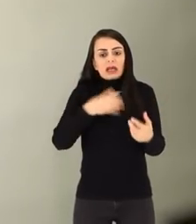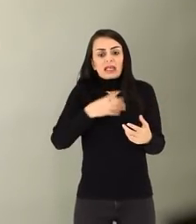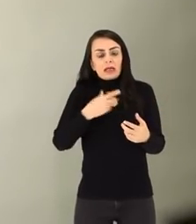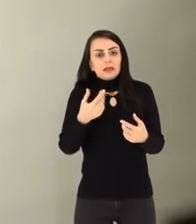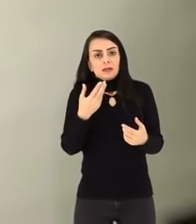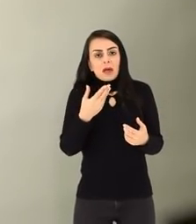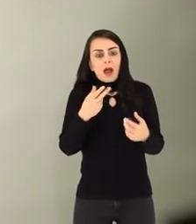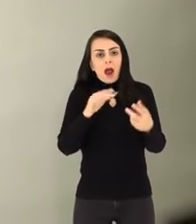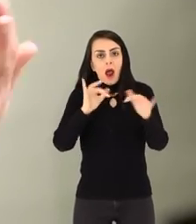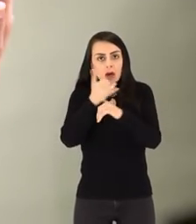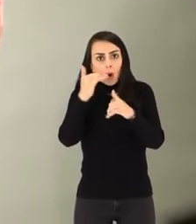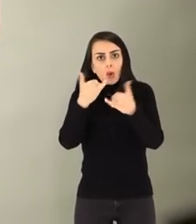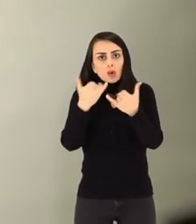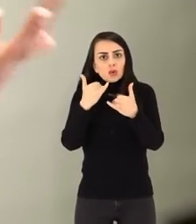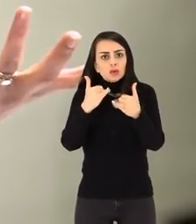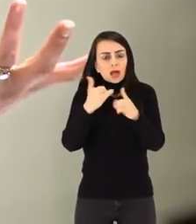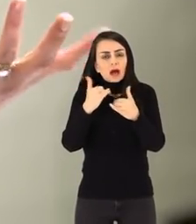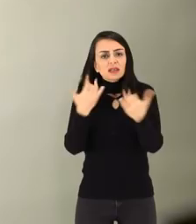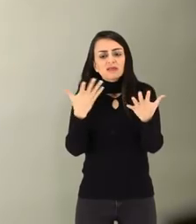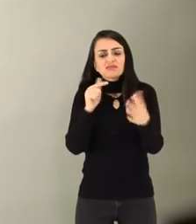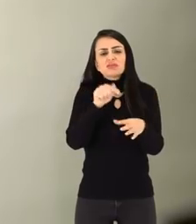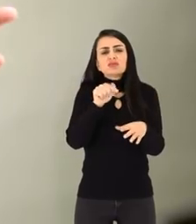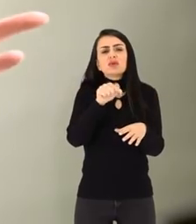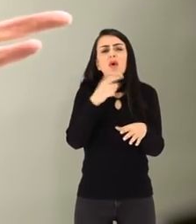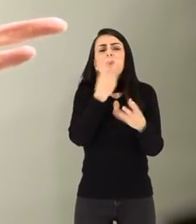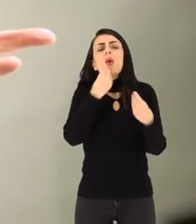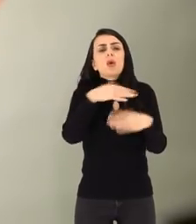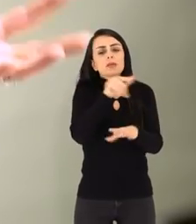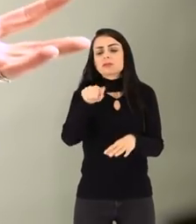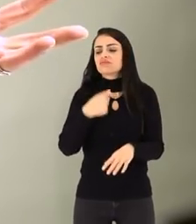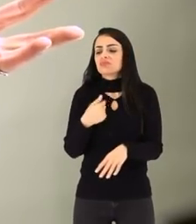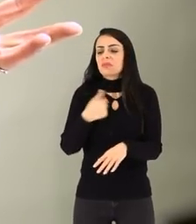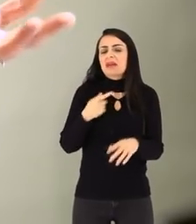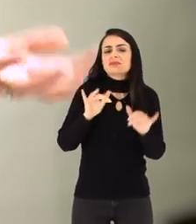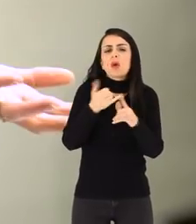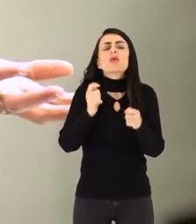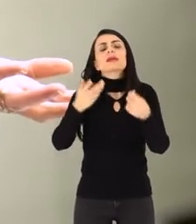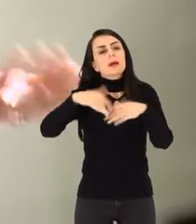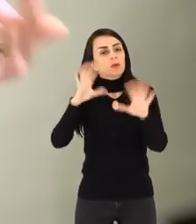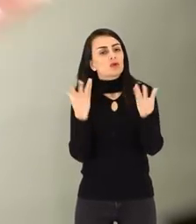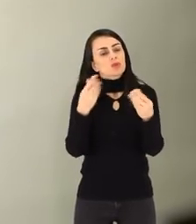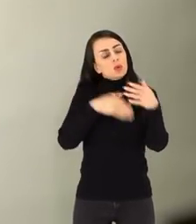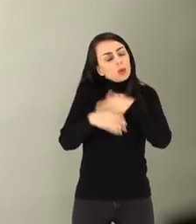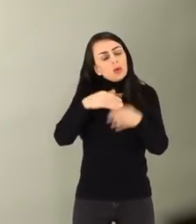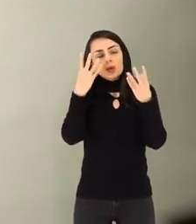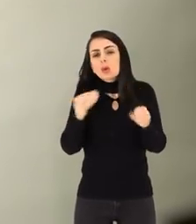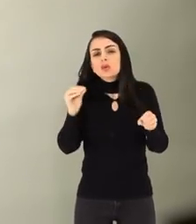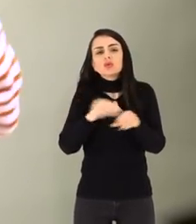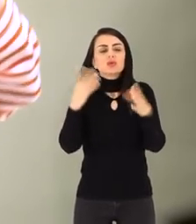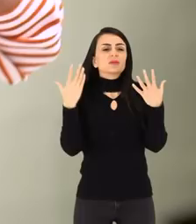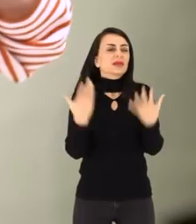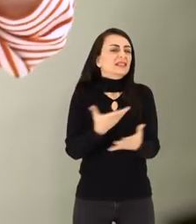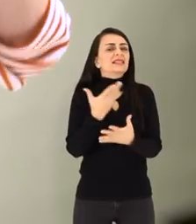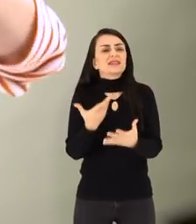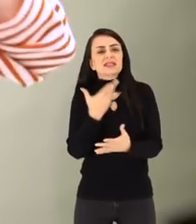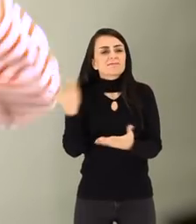kendime. Oyunu oynarken. Böyle değildi. Bu böyle olmadı şimdi. Oynayamıyorum ben galiba. Çok yorgunum çünkü. Çünkü setten geldim falan gibi